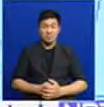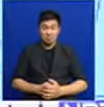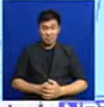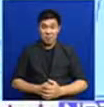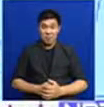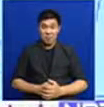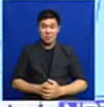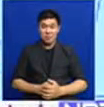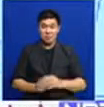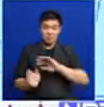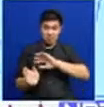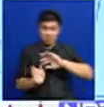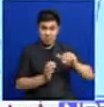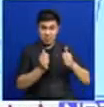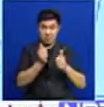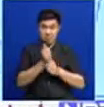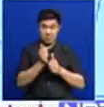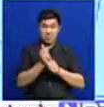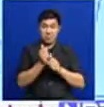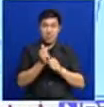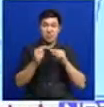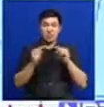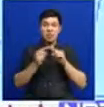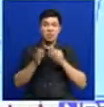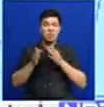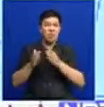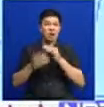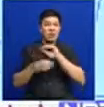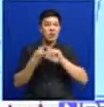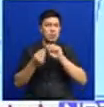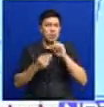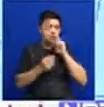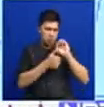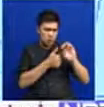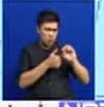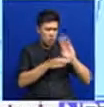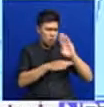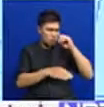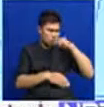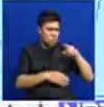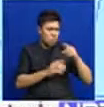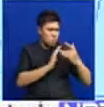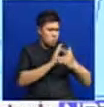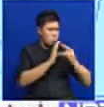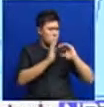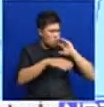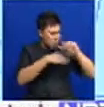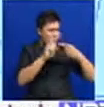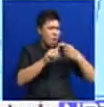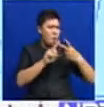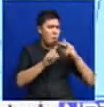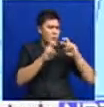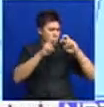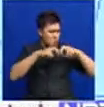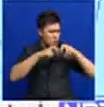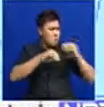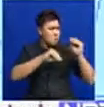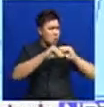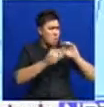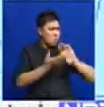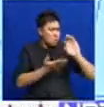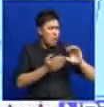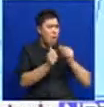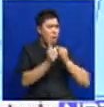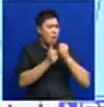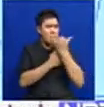รองนายกรัฐมนตรีด้านเศรษฐกิจได้แนะนำผู้ประกอบการไทยเร่งพัฒนาเทคโนโลยีและเพิ่มงบการวิจัยเพื่อให้แข่งขันกับต่างประเทศแ